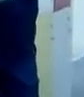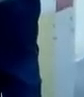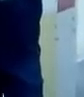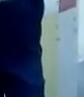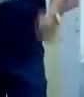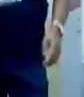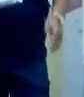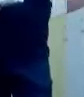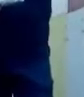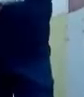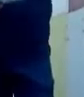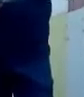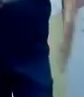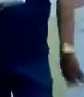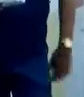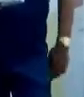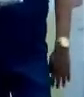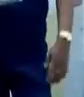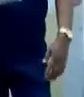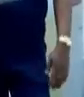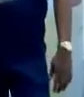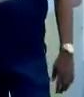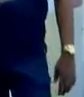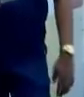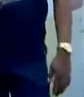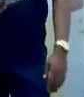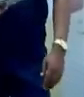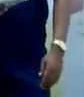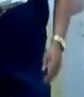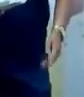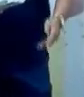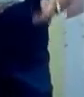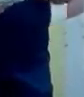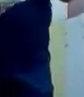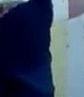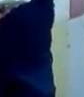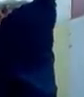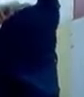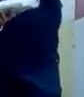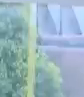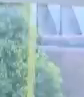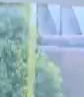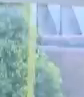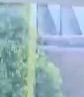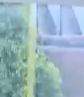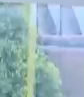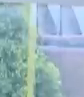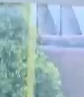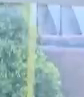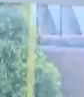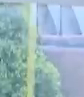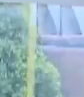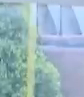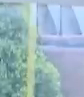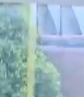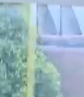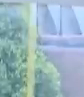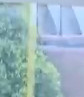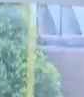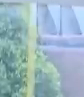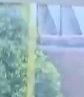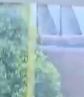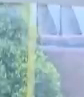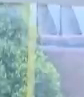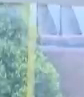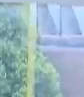Membuat kerja di saat akhir lebih berisiko berbanding kita membuat persediaan yang lebih awal. Ingat, fikir dahulu sebelum